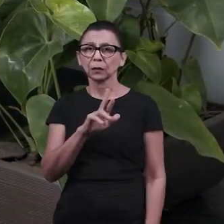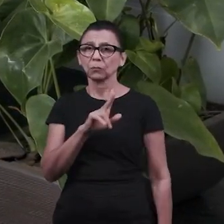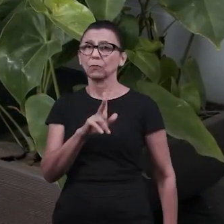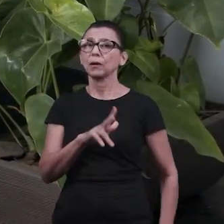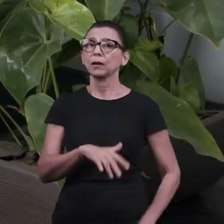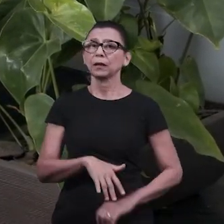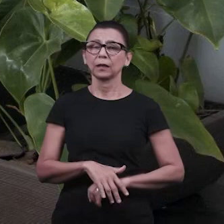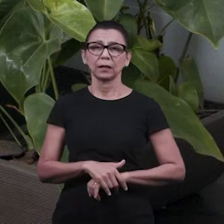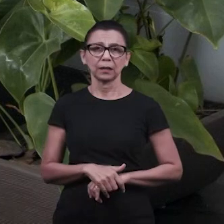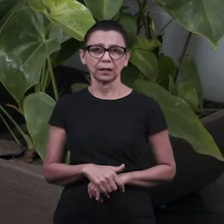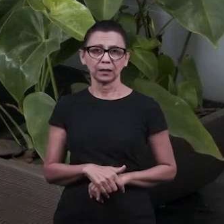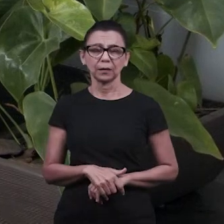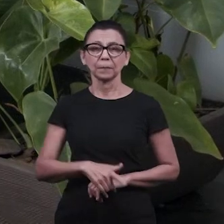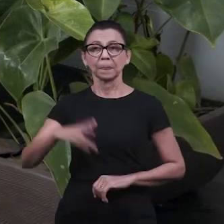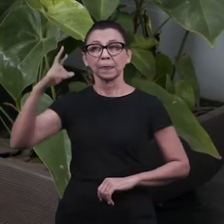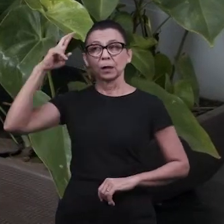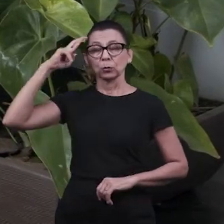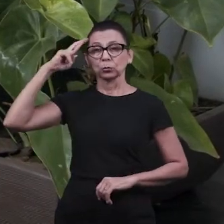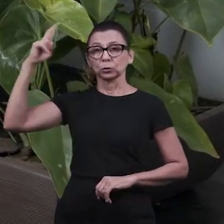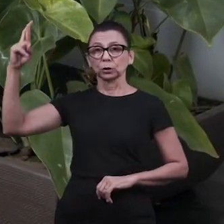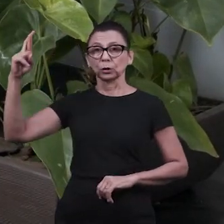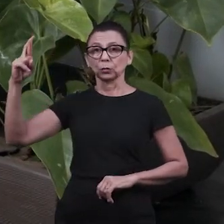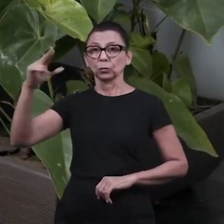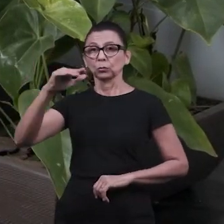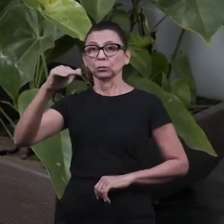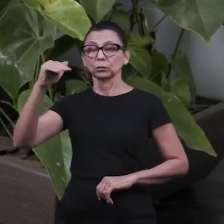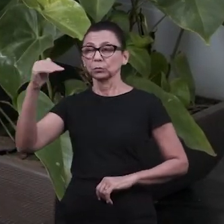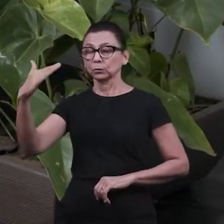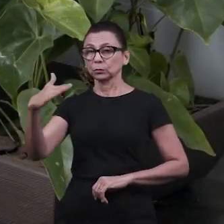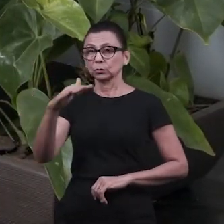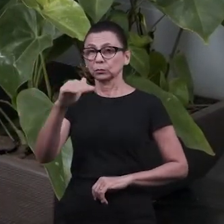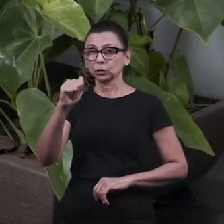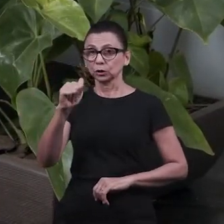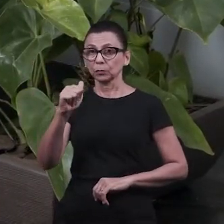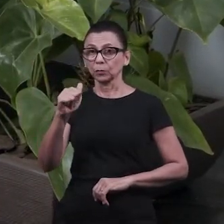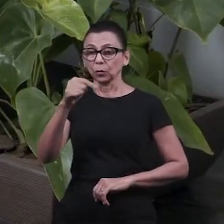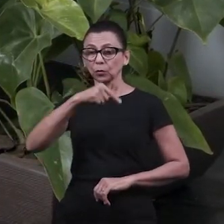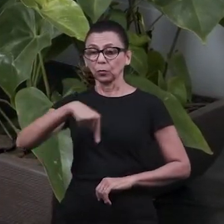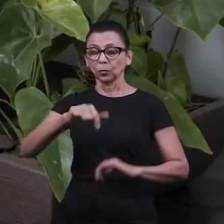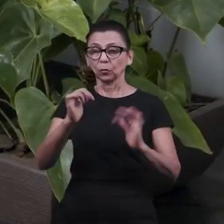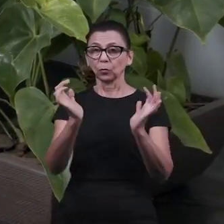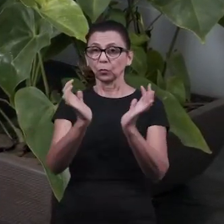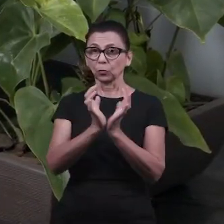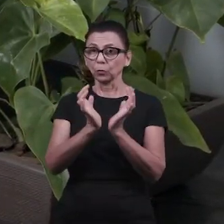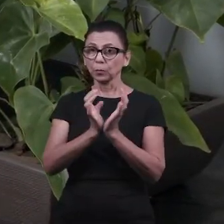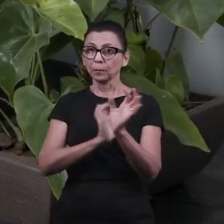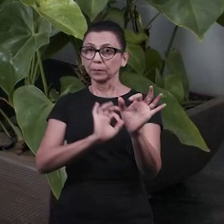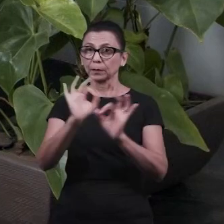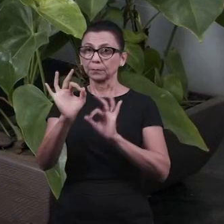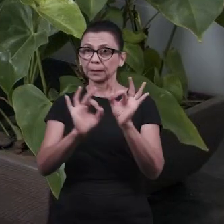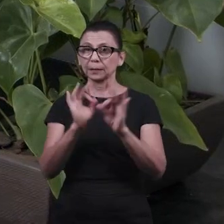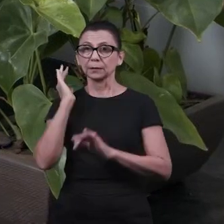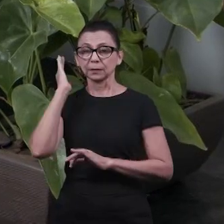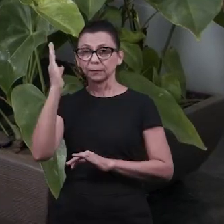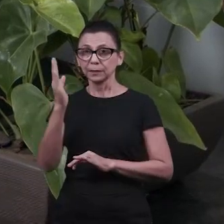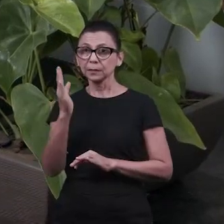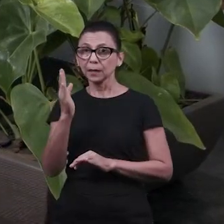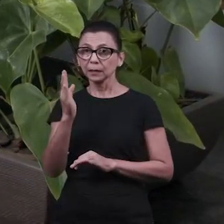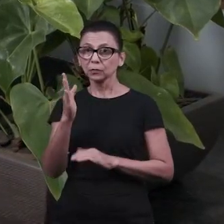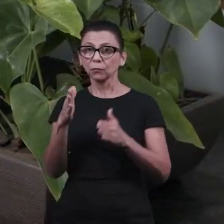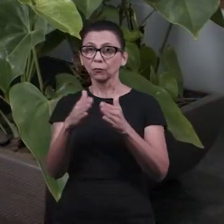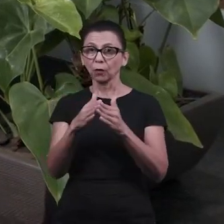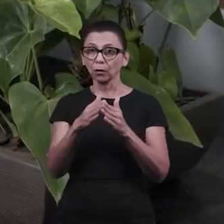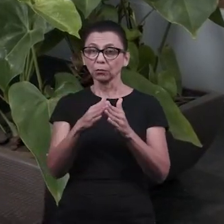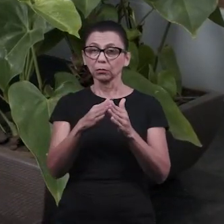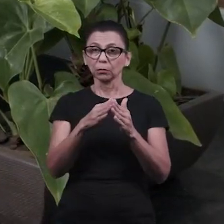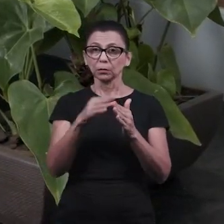a commissionné à apporter ce message directement à votre cœur. Et ce n'a pas été un hasard que